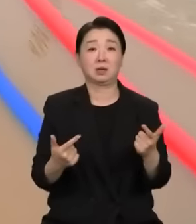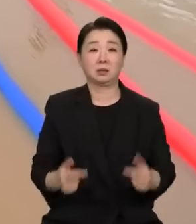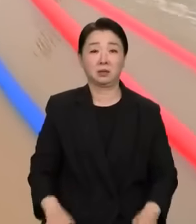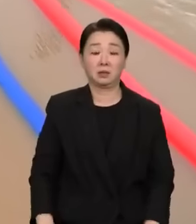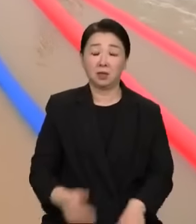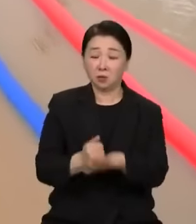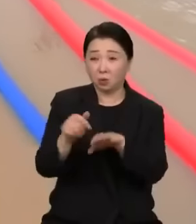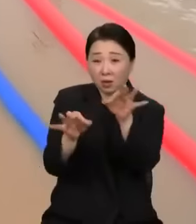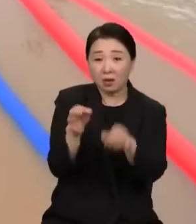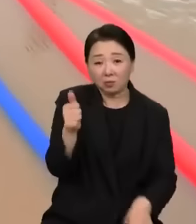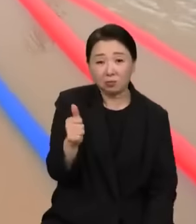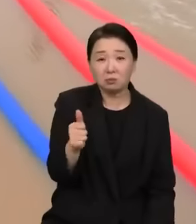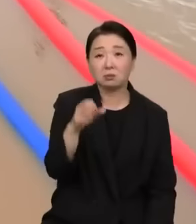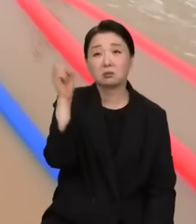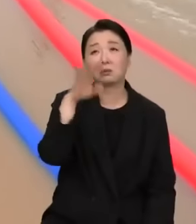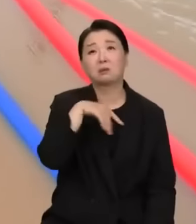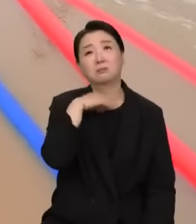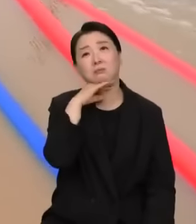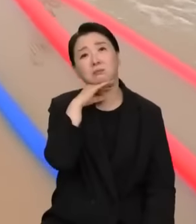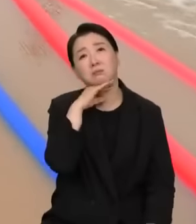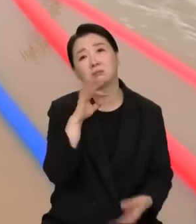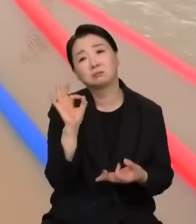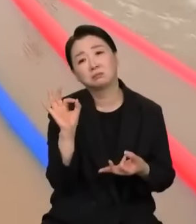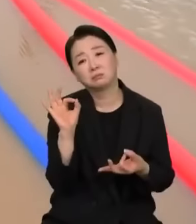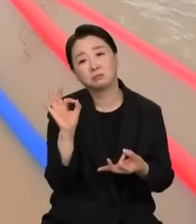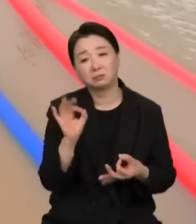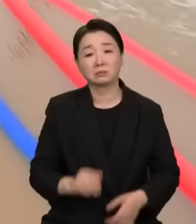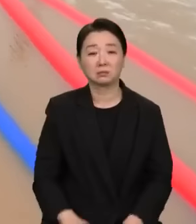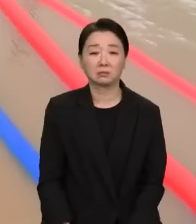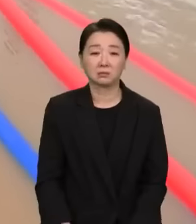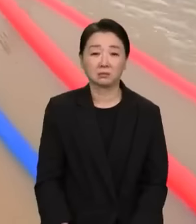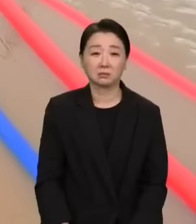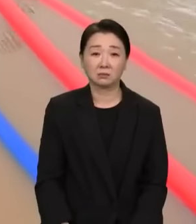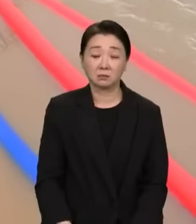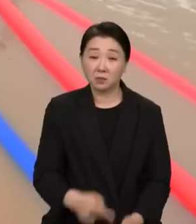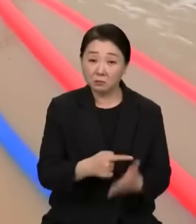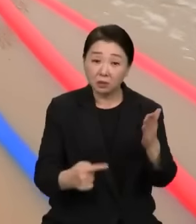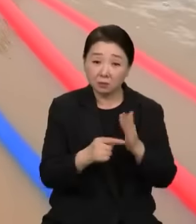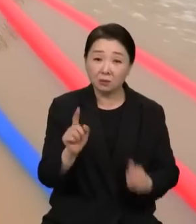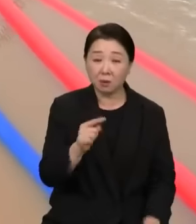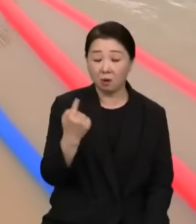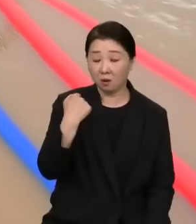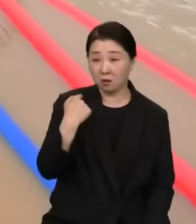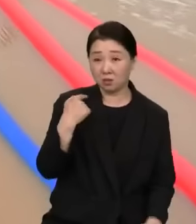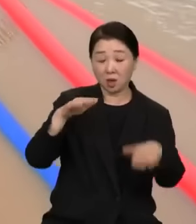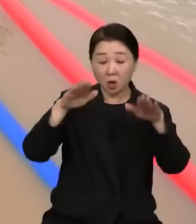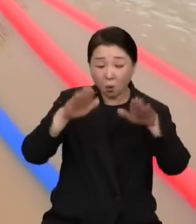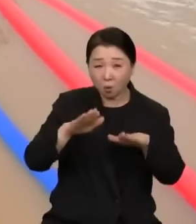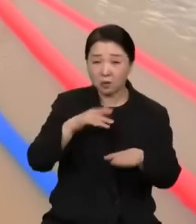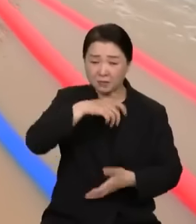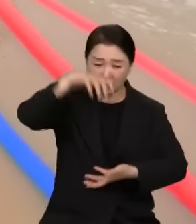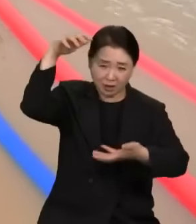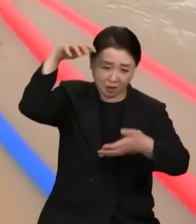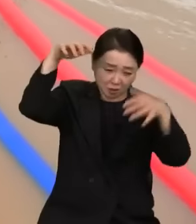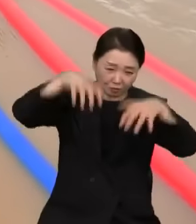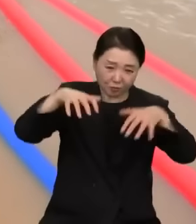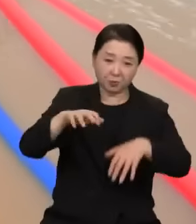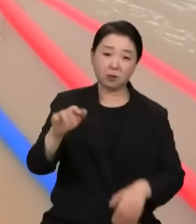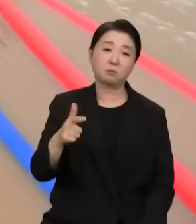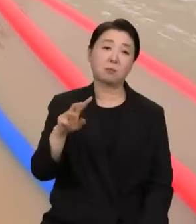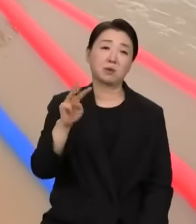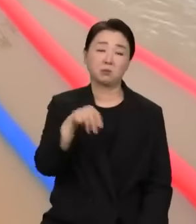가게 주인들은요, 그저 기다리는 것밖에는 할 수 있는 게 없습니다. 그런데 이런 피해가 어제 오늘 600mm가 쏟아진 파주